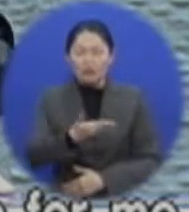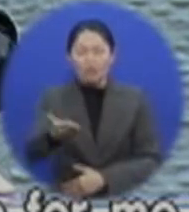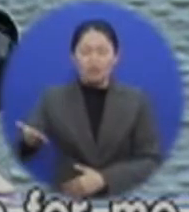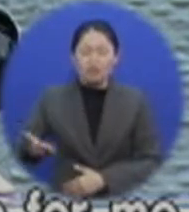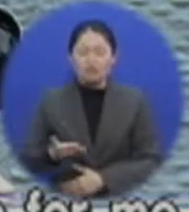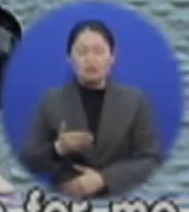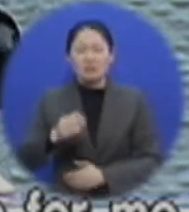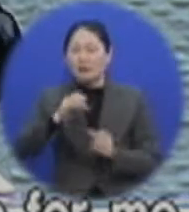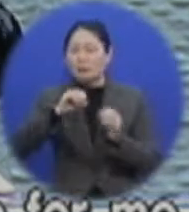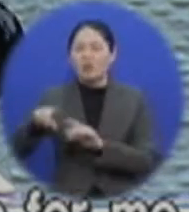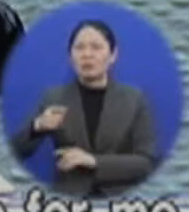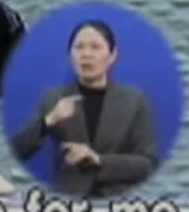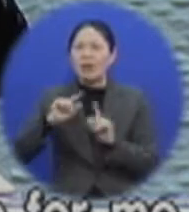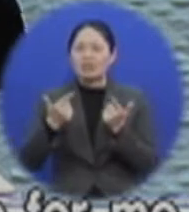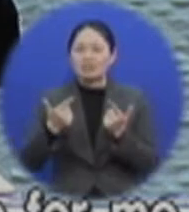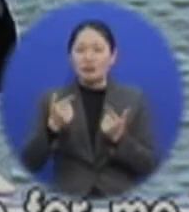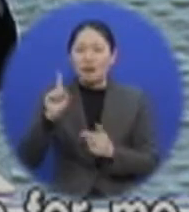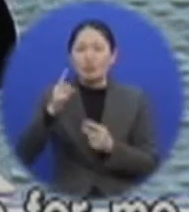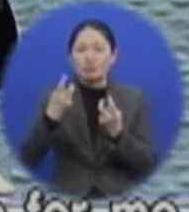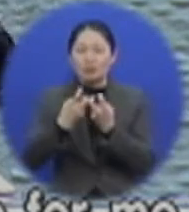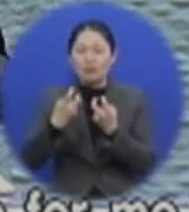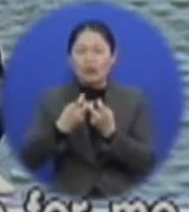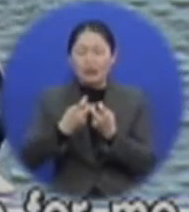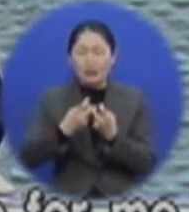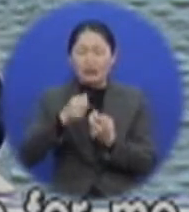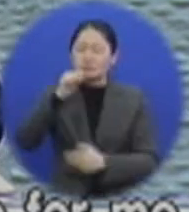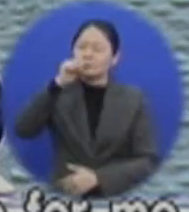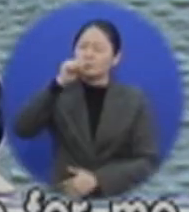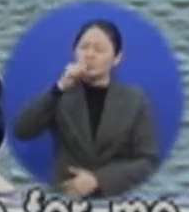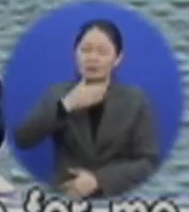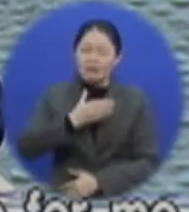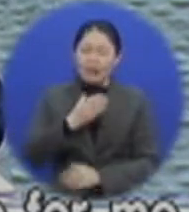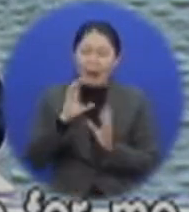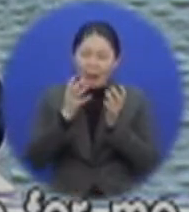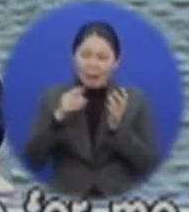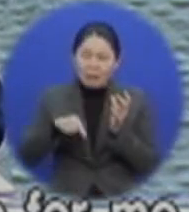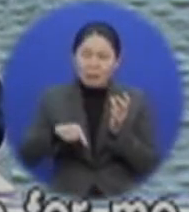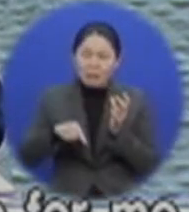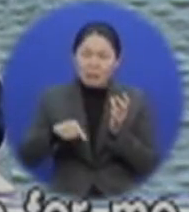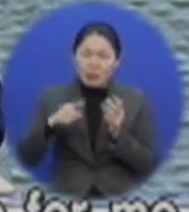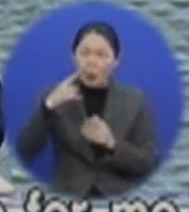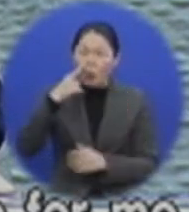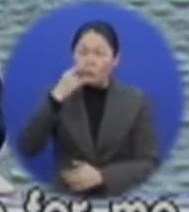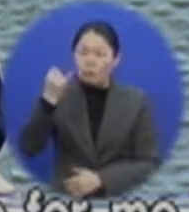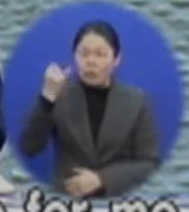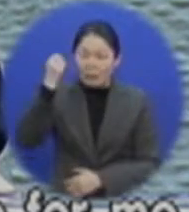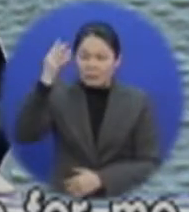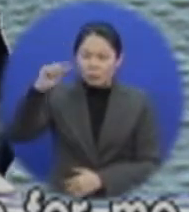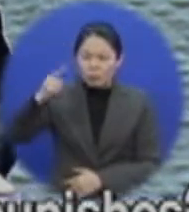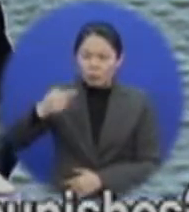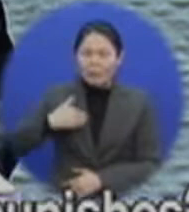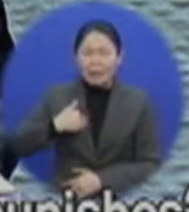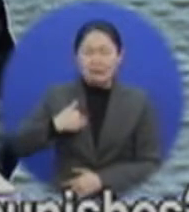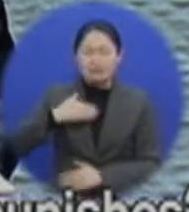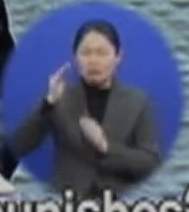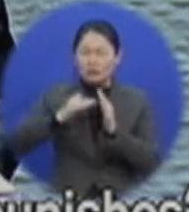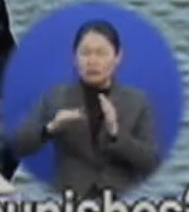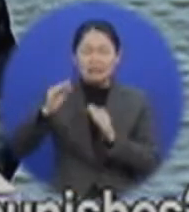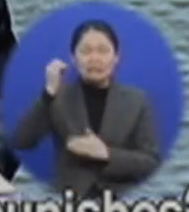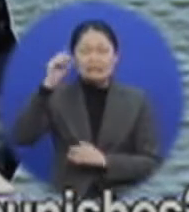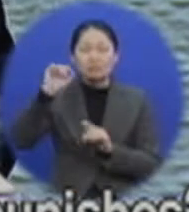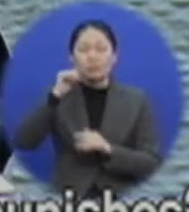젖먹이를 그 어미가 잊을 주 혹시 있다하더라도 나는 절대로 있을 수 없다 그 하나님 마음